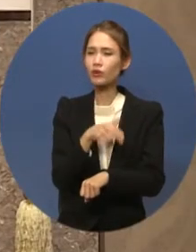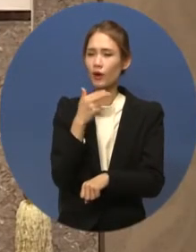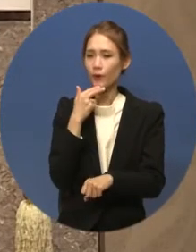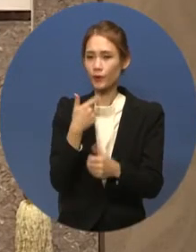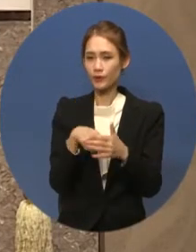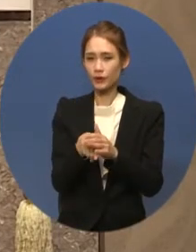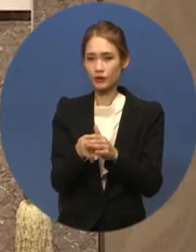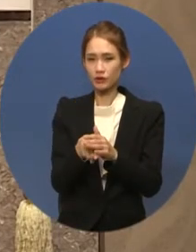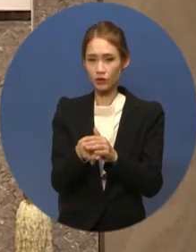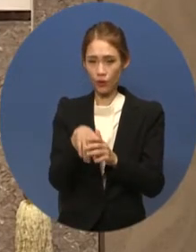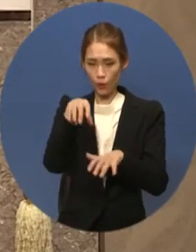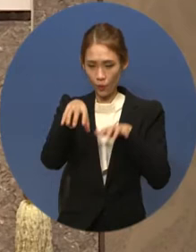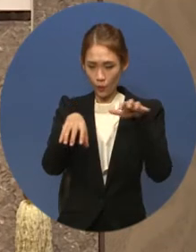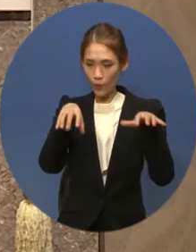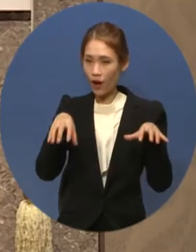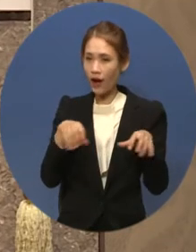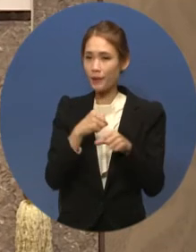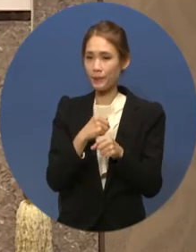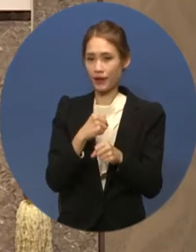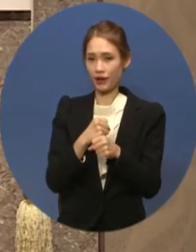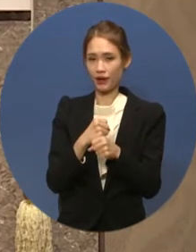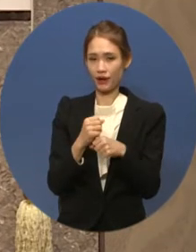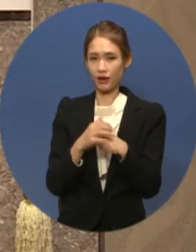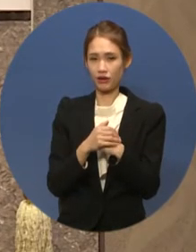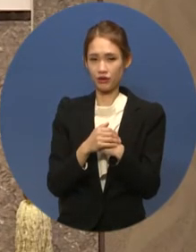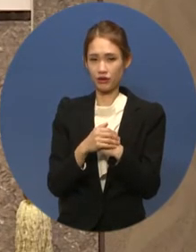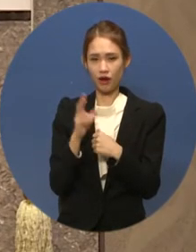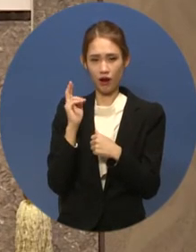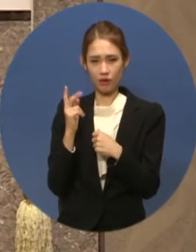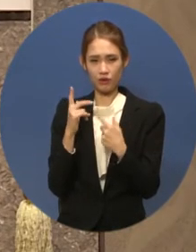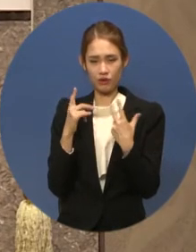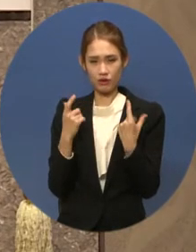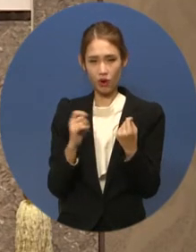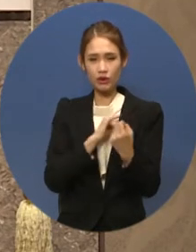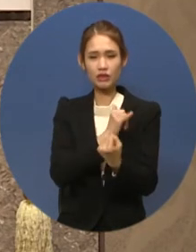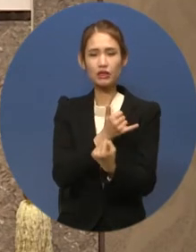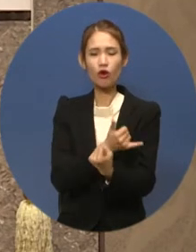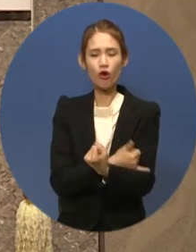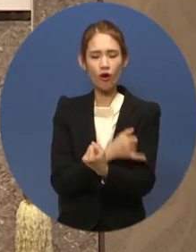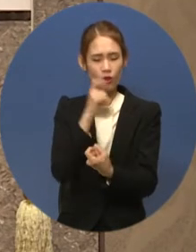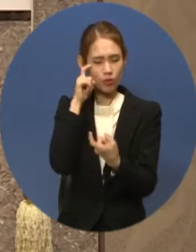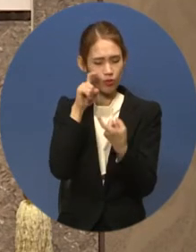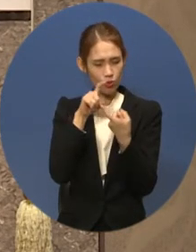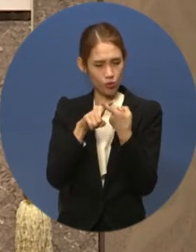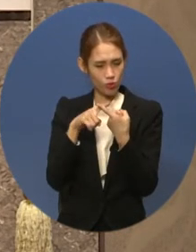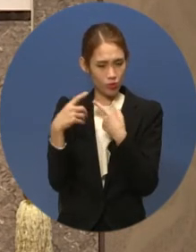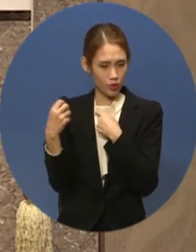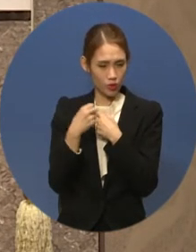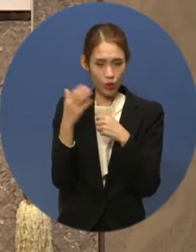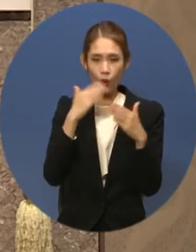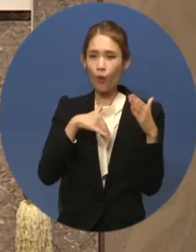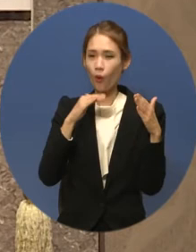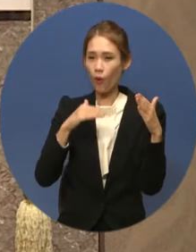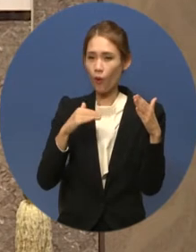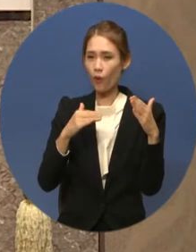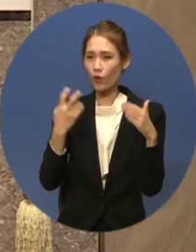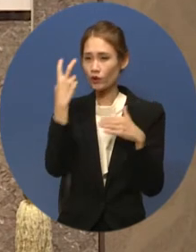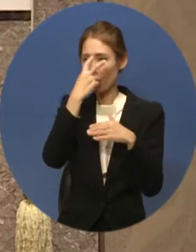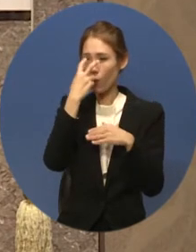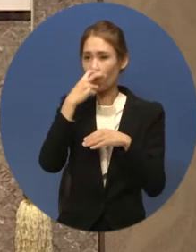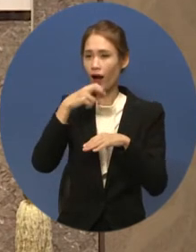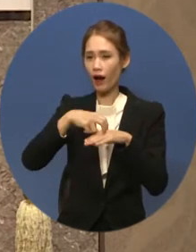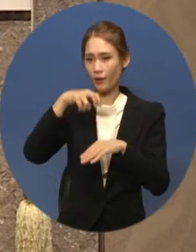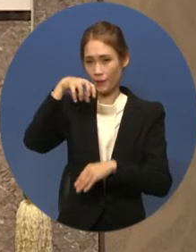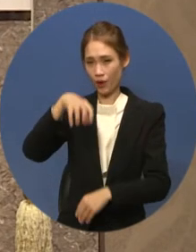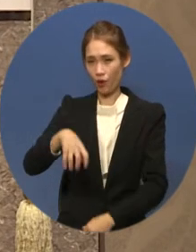공간구성을 했습니다 아마 이제 이런 인권 적 관점의 요양원 0 0 요양원 으로서의 저희의 의무 이기도